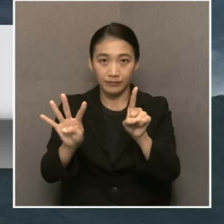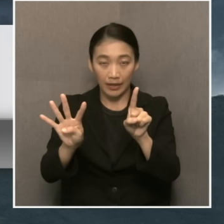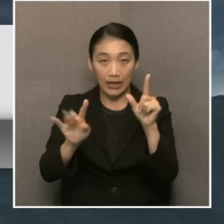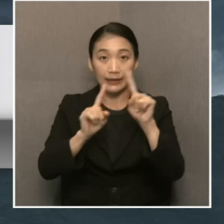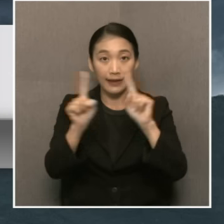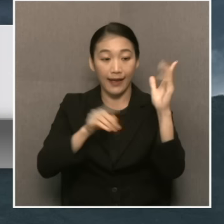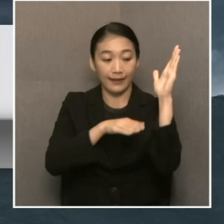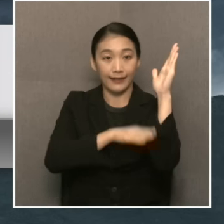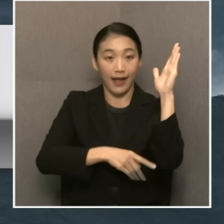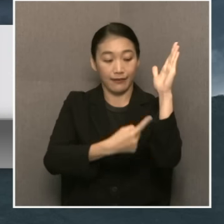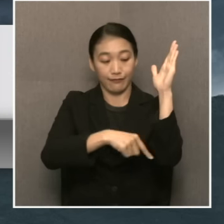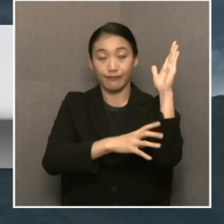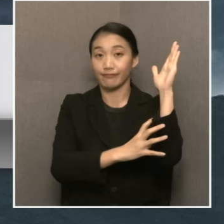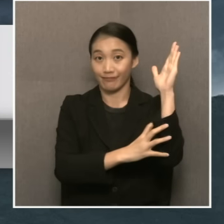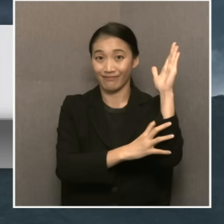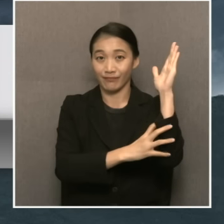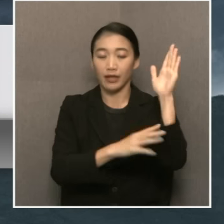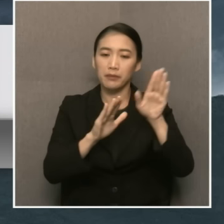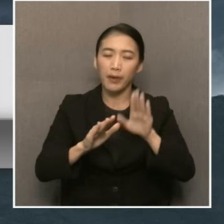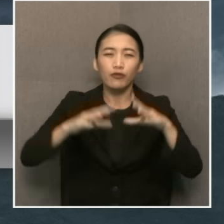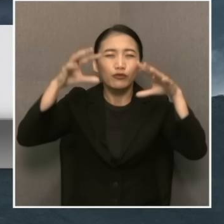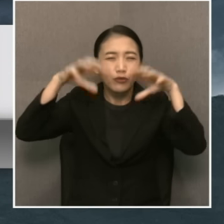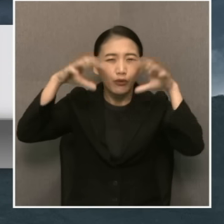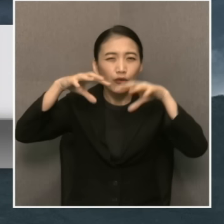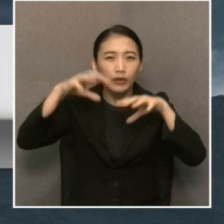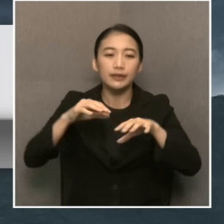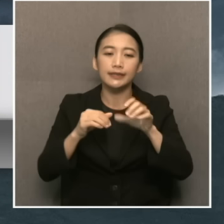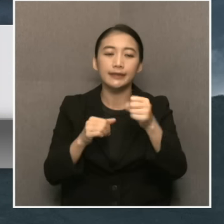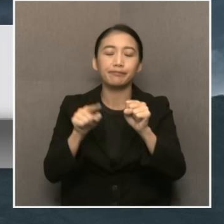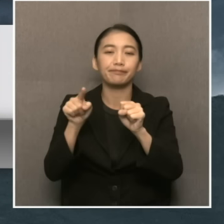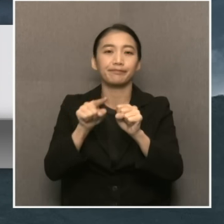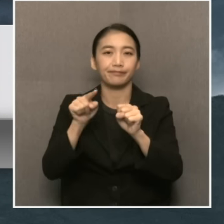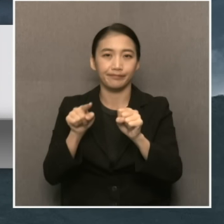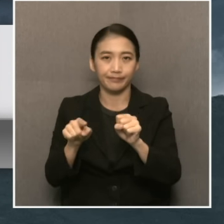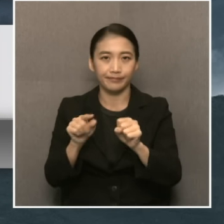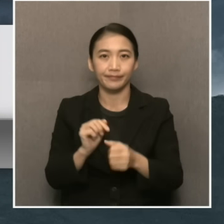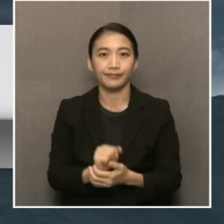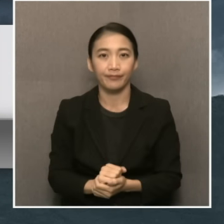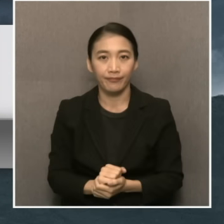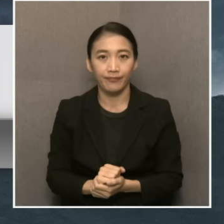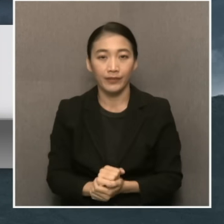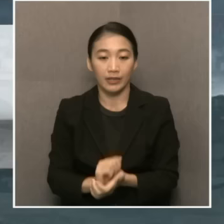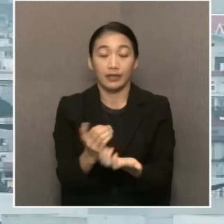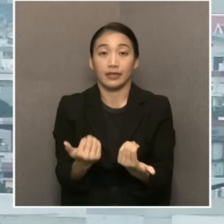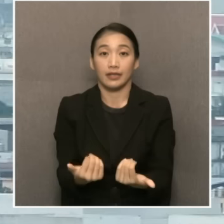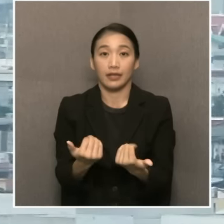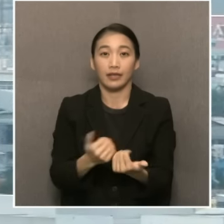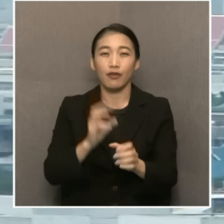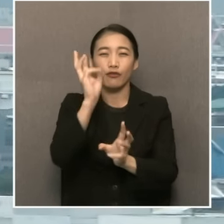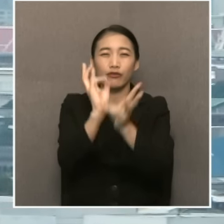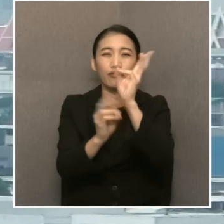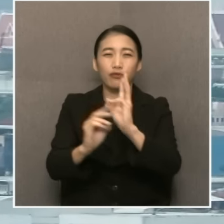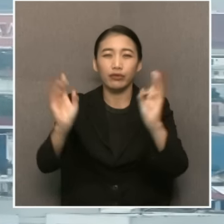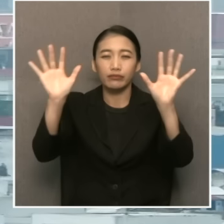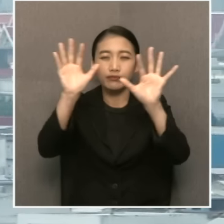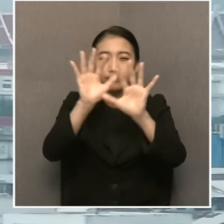อนล่างของภาคจะมีฝนร้อยละ10ของพื้นที่ ส่วนสถานการณ์ฝุ่นละอองในระยะนี้กรมอุตุประกาศแจ้ง